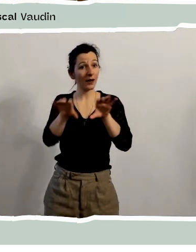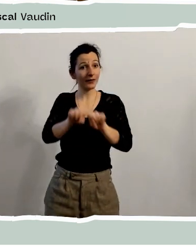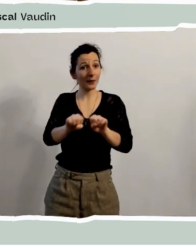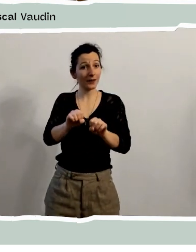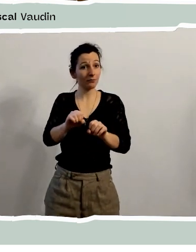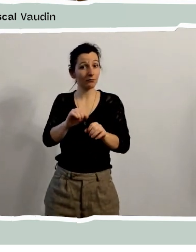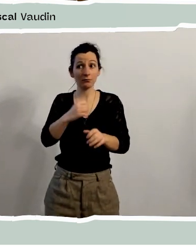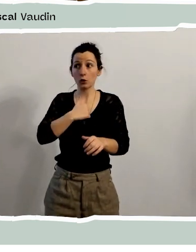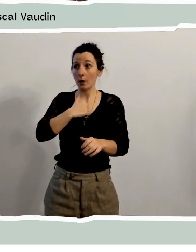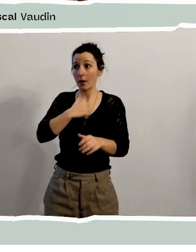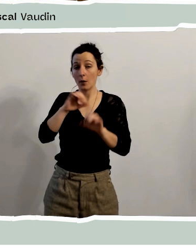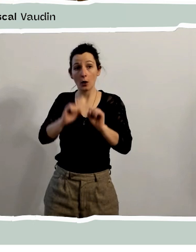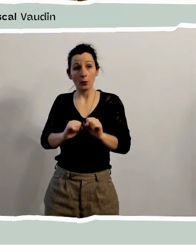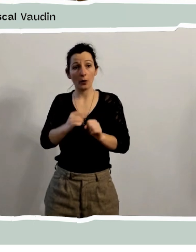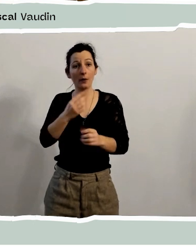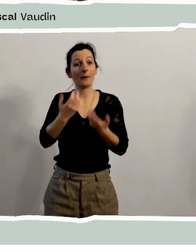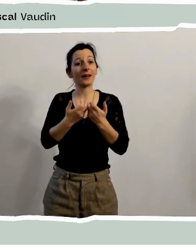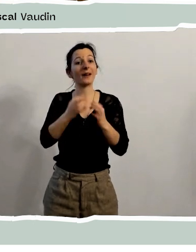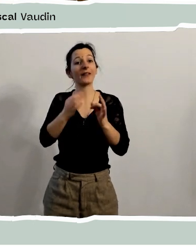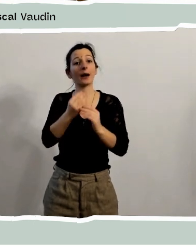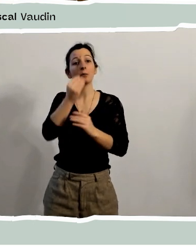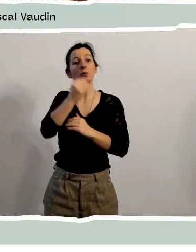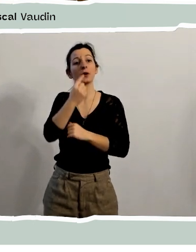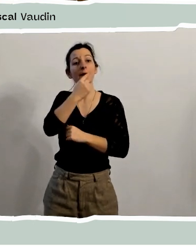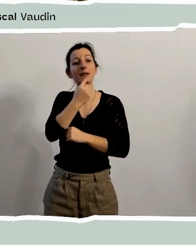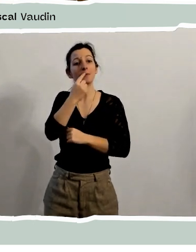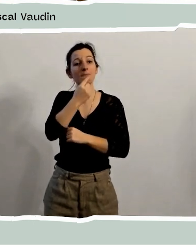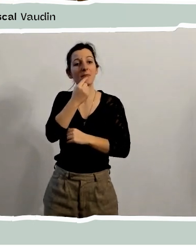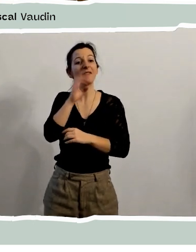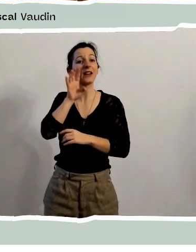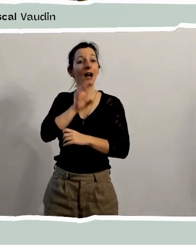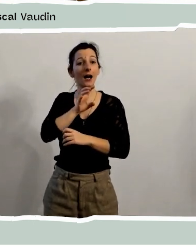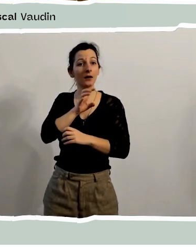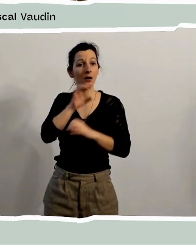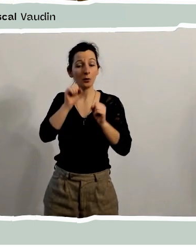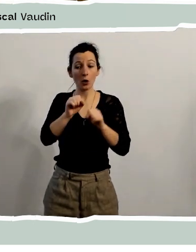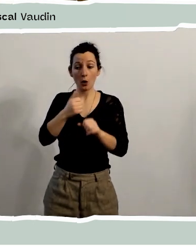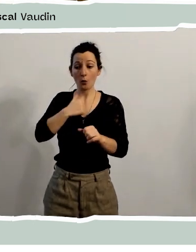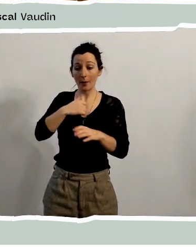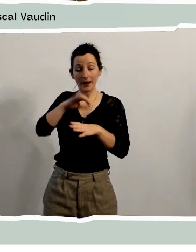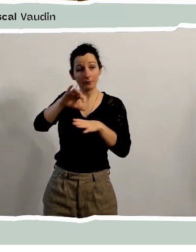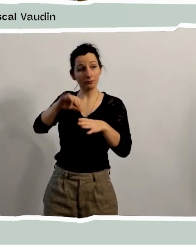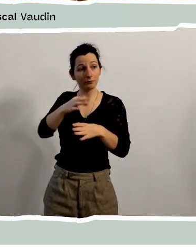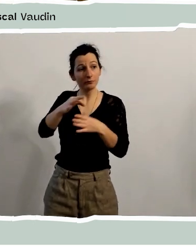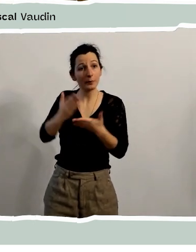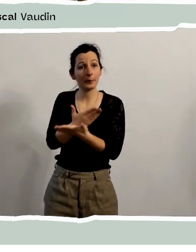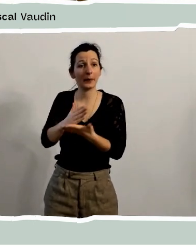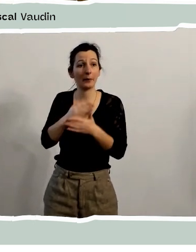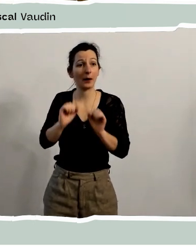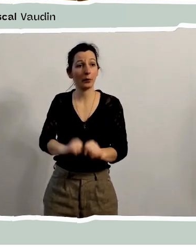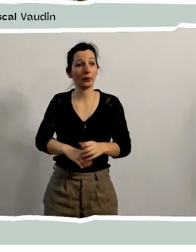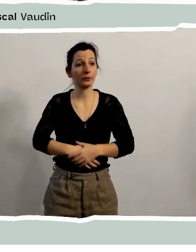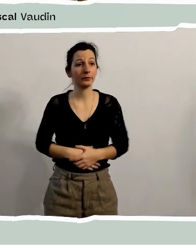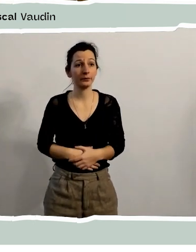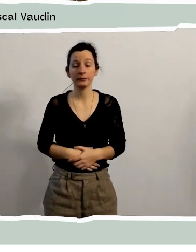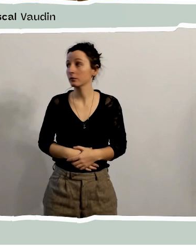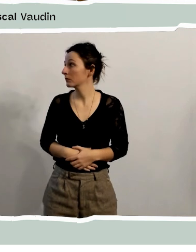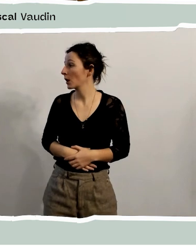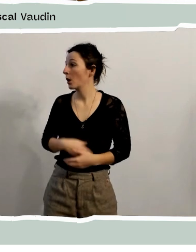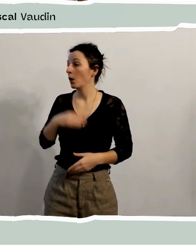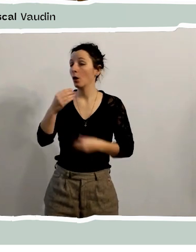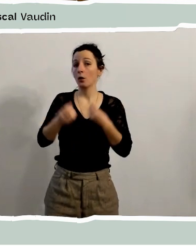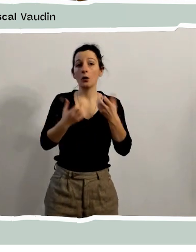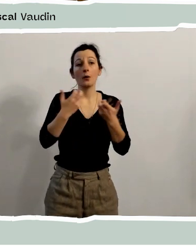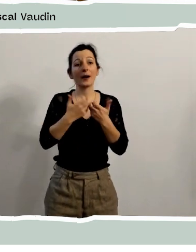lèvres, ça prend 5 minutes et c'est très efficace. Vous pouvez faire aussi attention, voilà, si vous avez un